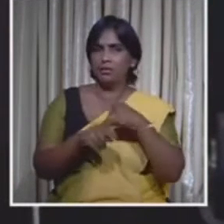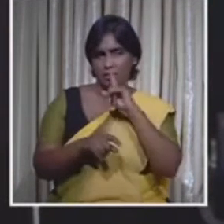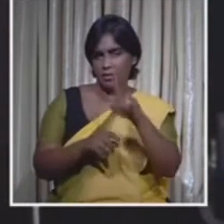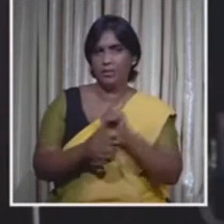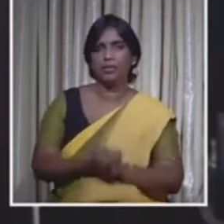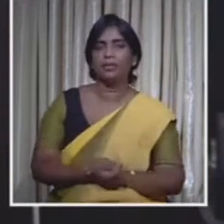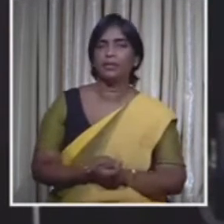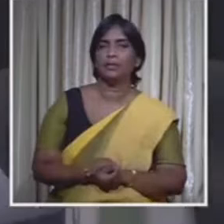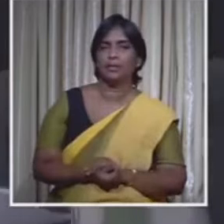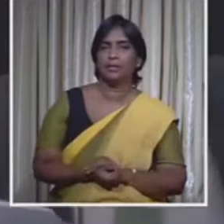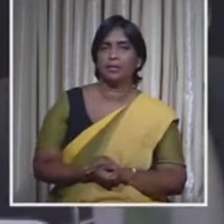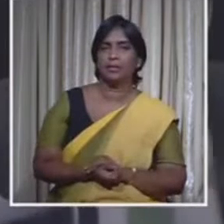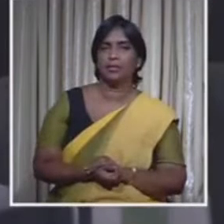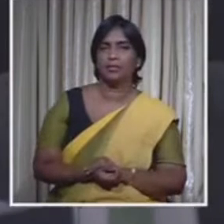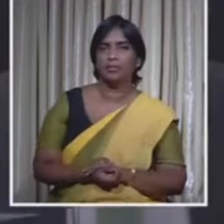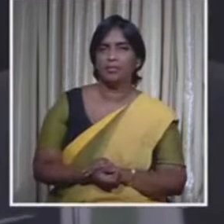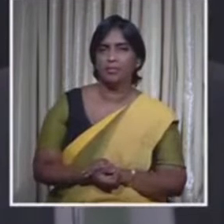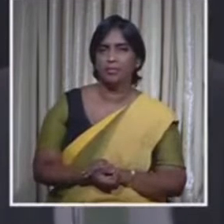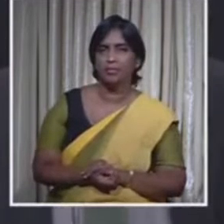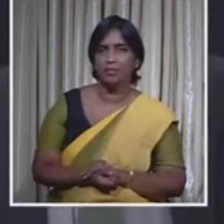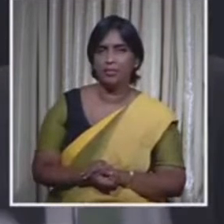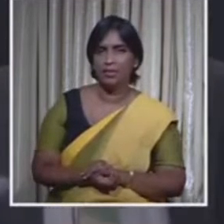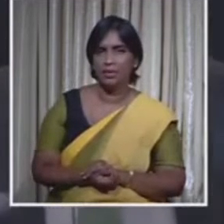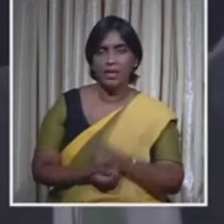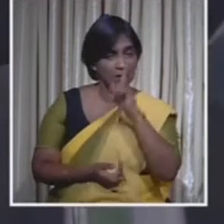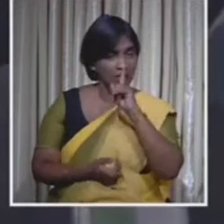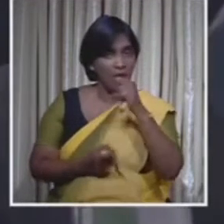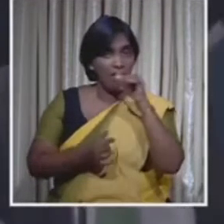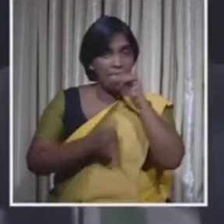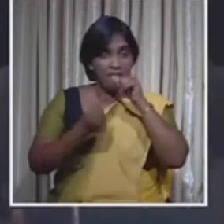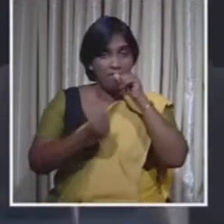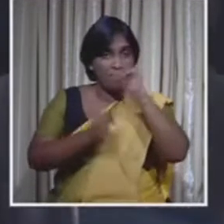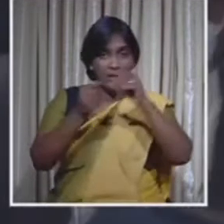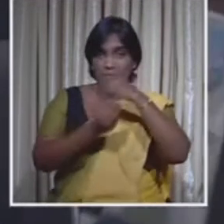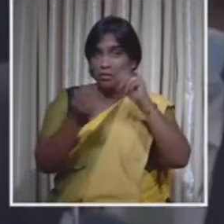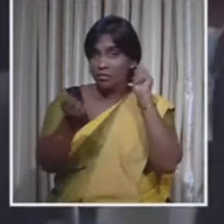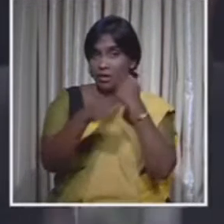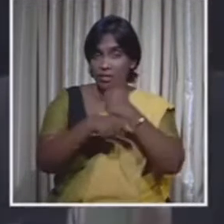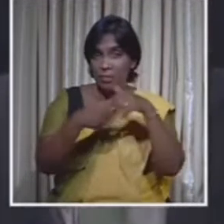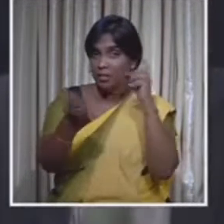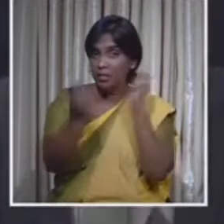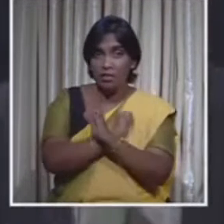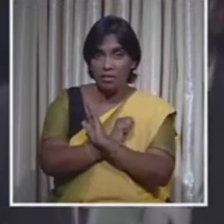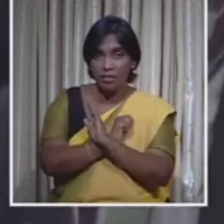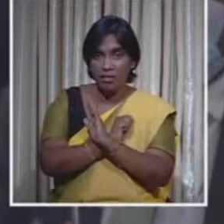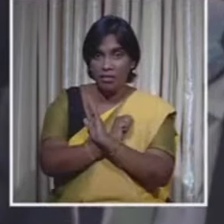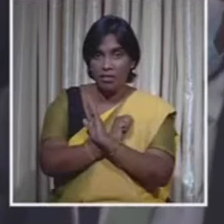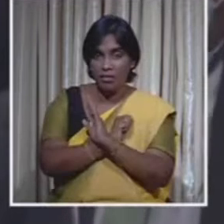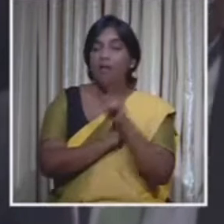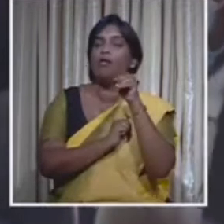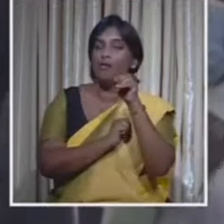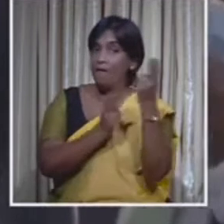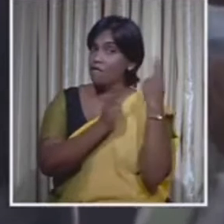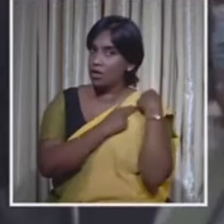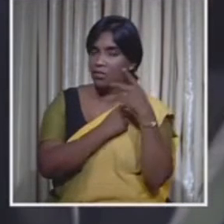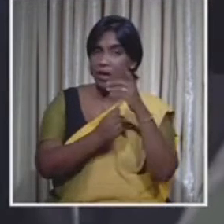කියනවා. හොඳයි ඔබතුමා අවසන්. ඔබතුමා ඔබතුමා කියනවාද දැන් රසායනික පොහොර ගැසට් එක රිවර්ස් කළා නැද්ද? නැහනේ. එහෙනම් ඔබතුමා වගකීමෙන්